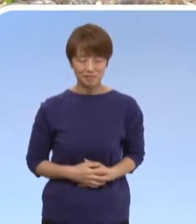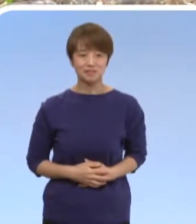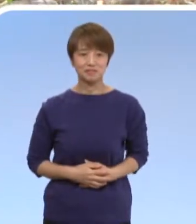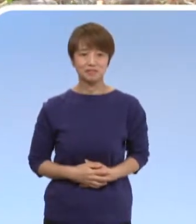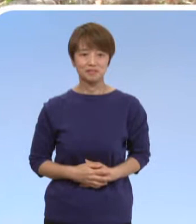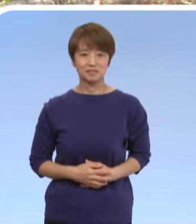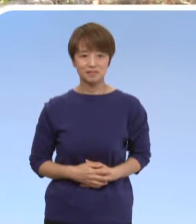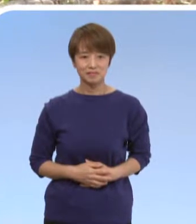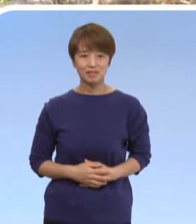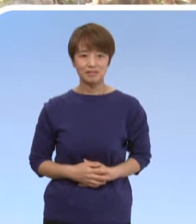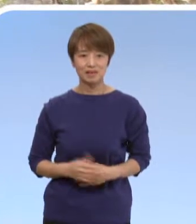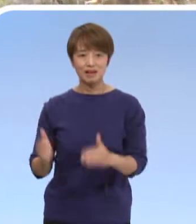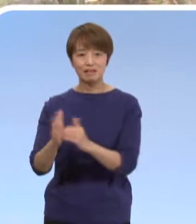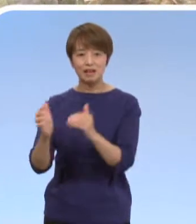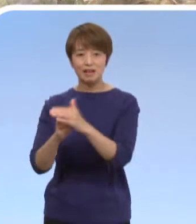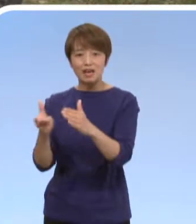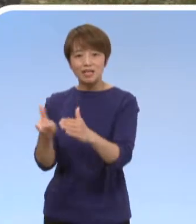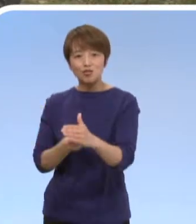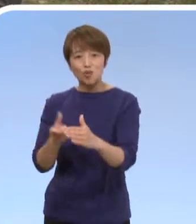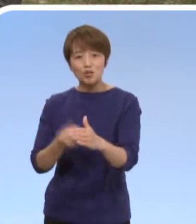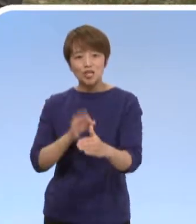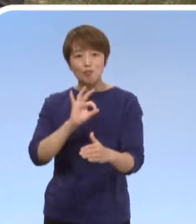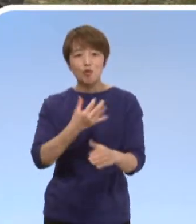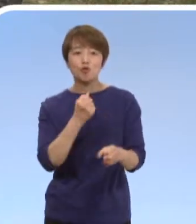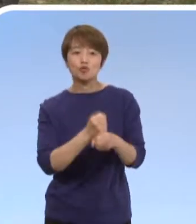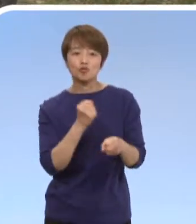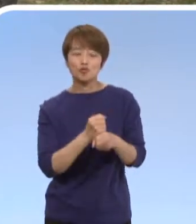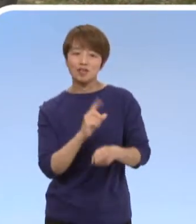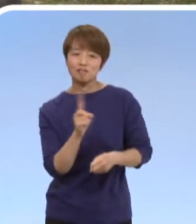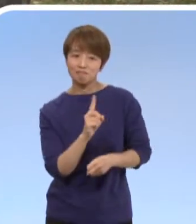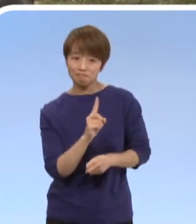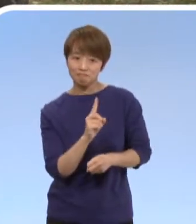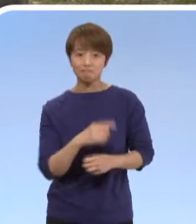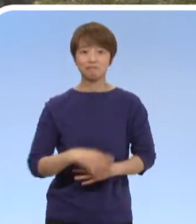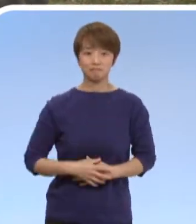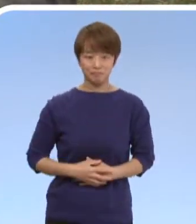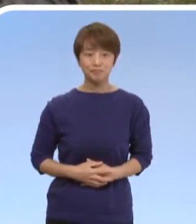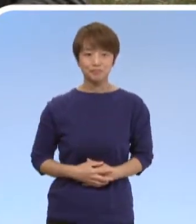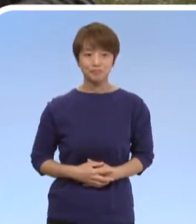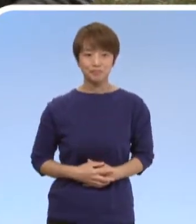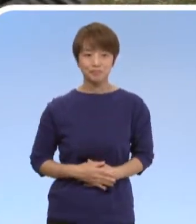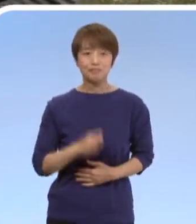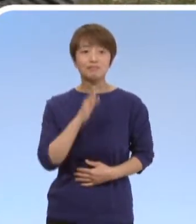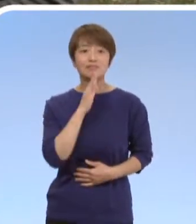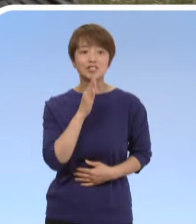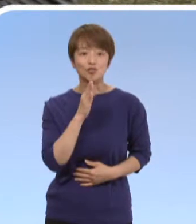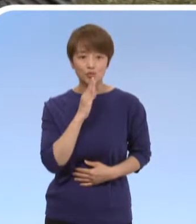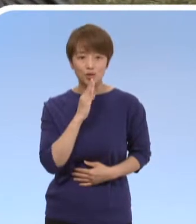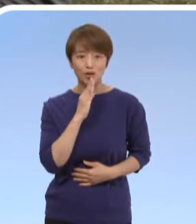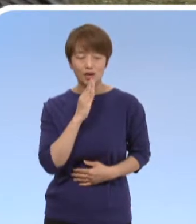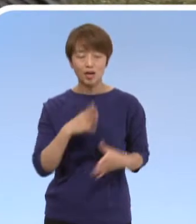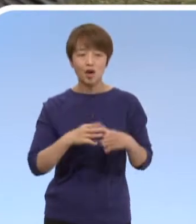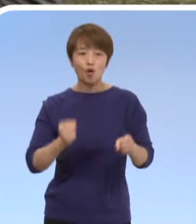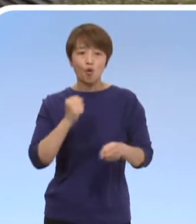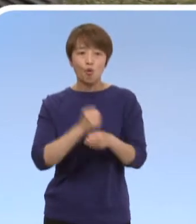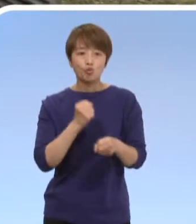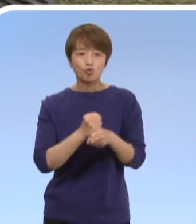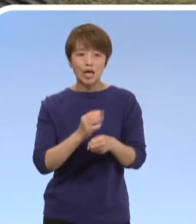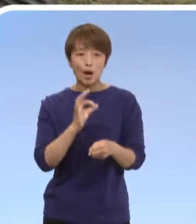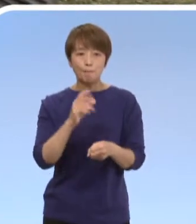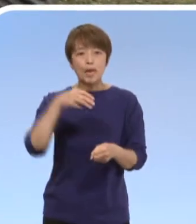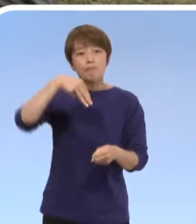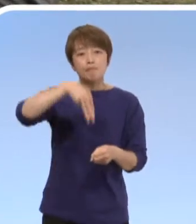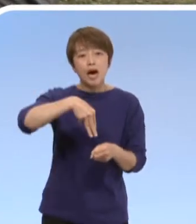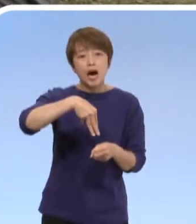。さらに竹を使ってあるものを作っているんだとか。 実はですね、国産のメンマ